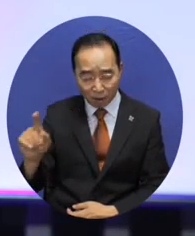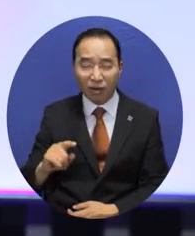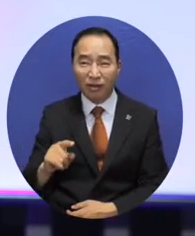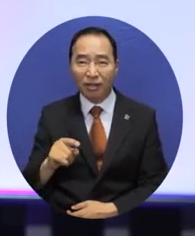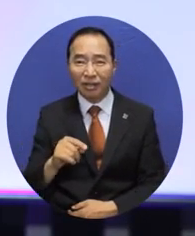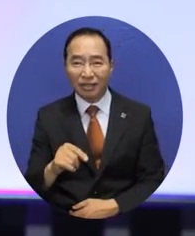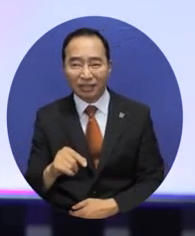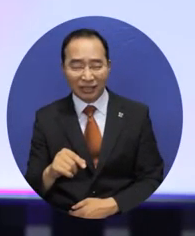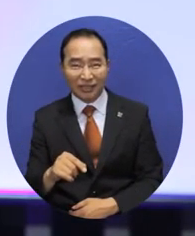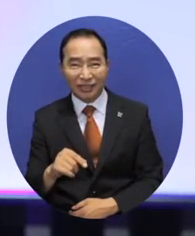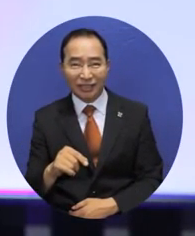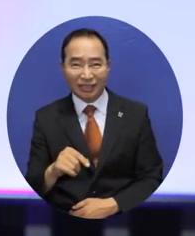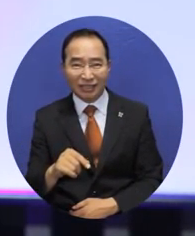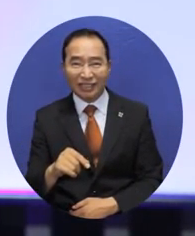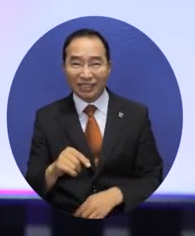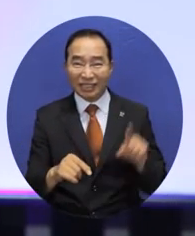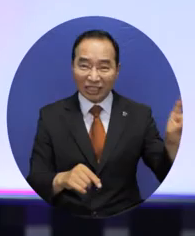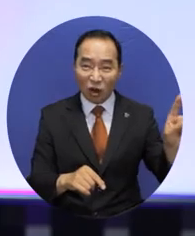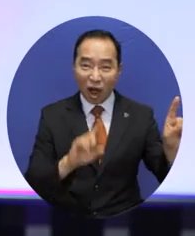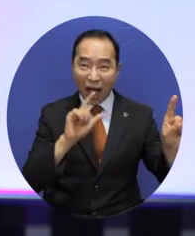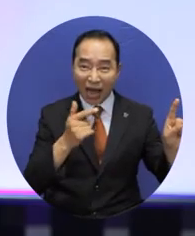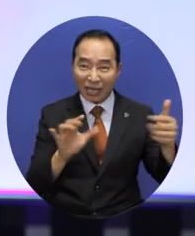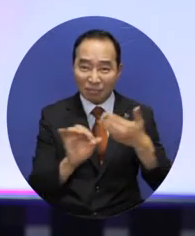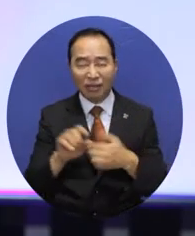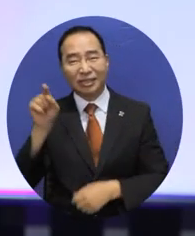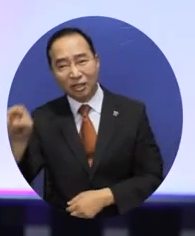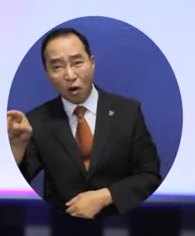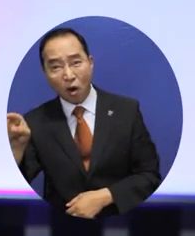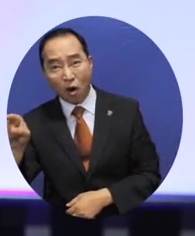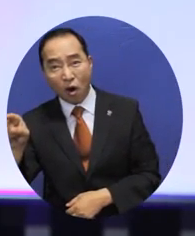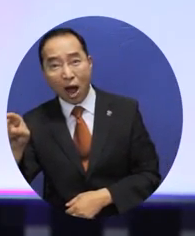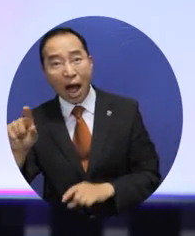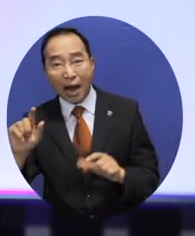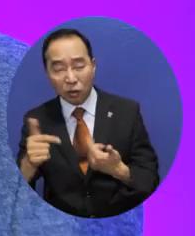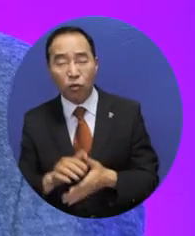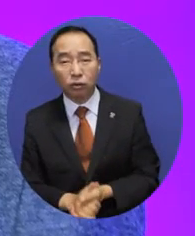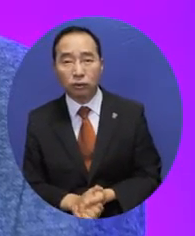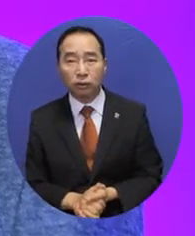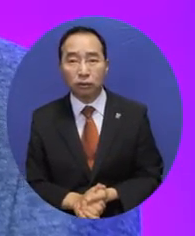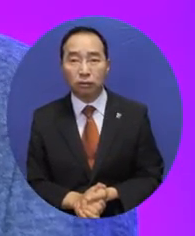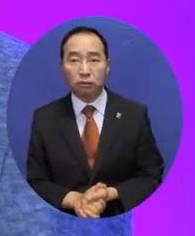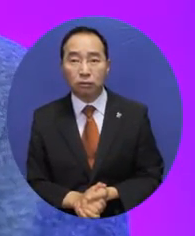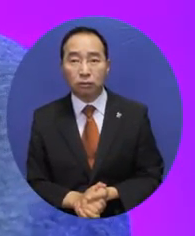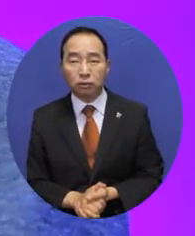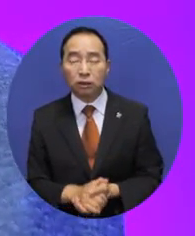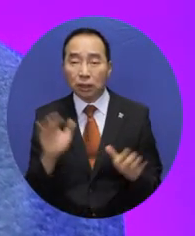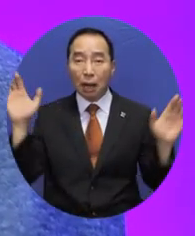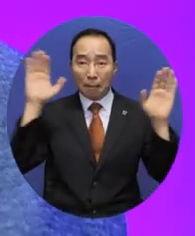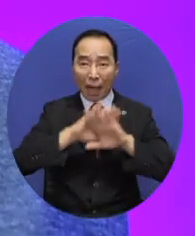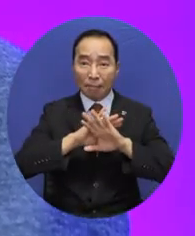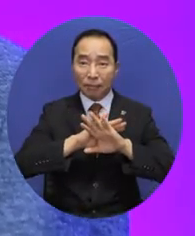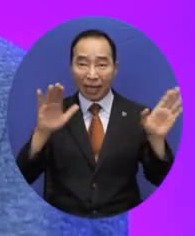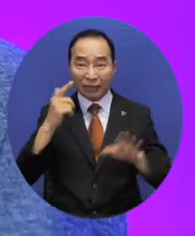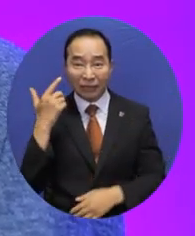뜻은 A와 나대가 아니라 A and 나대입니다. 지금 밤이냐 낮이냐